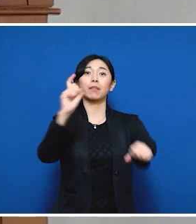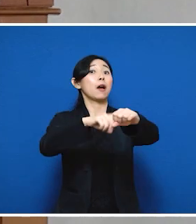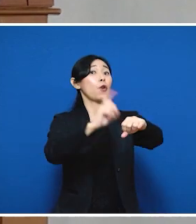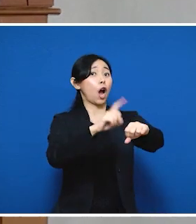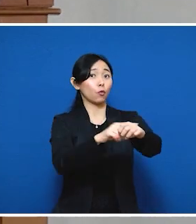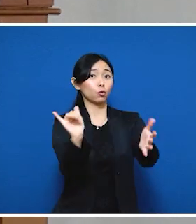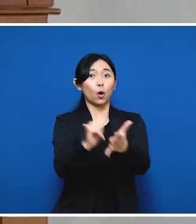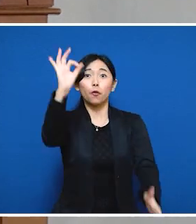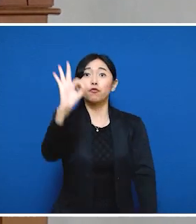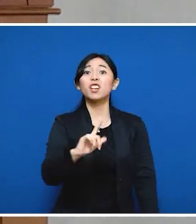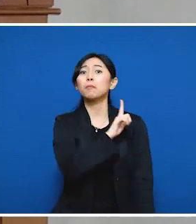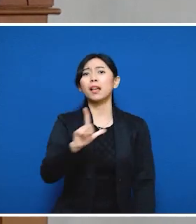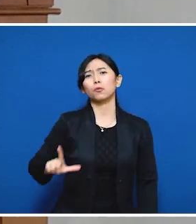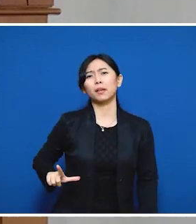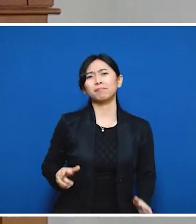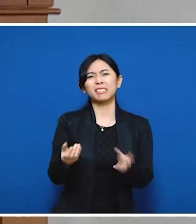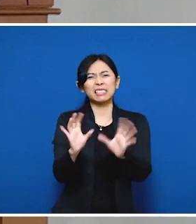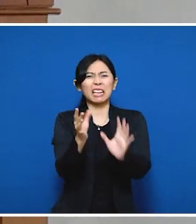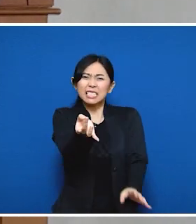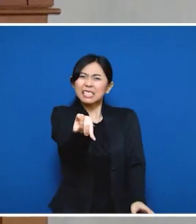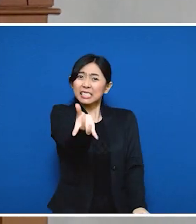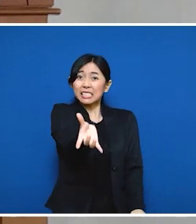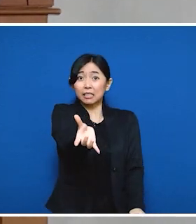masa itu firman Tuhan jarang,